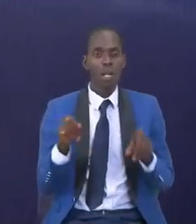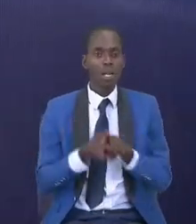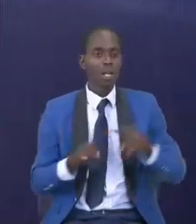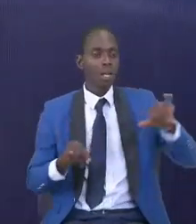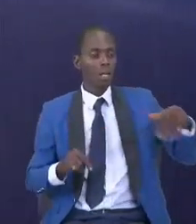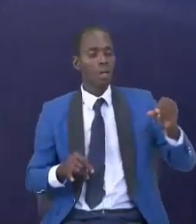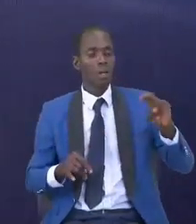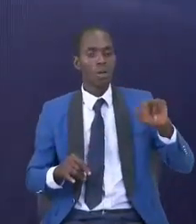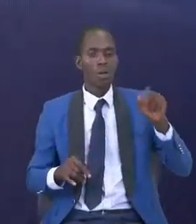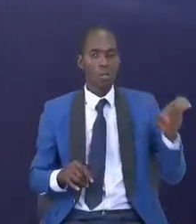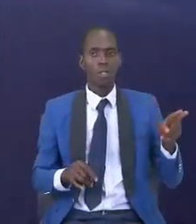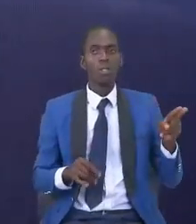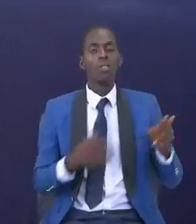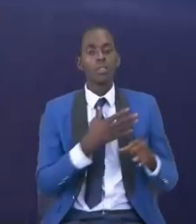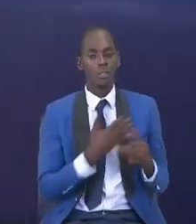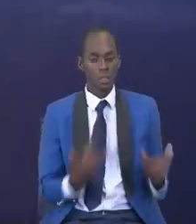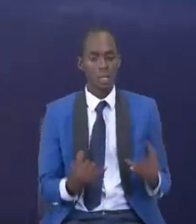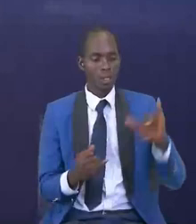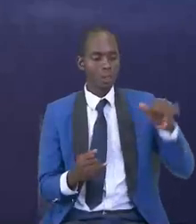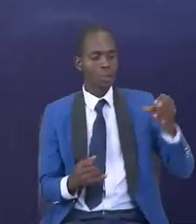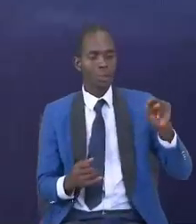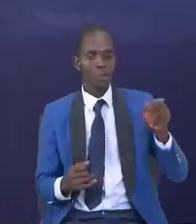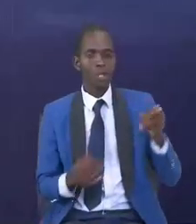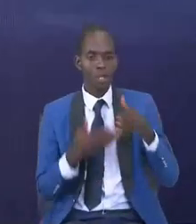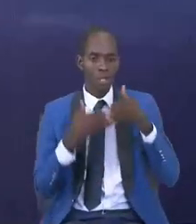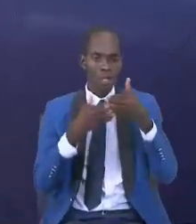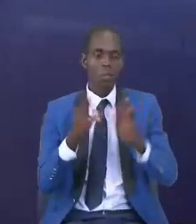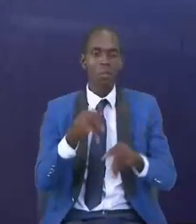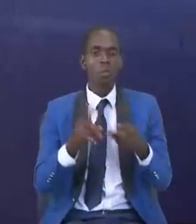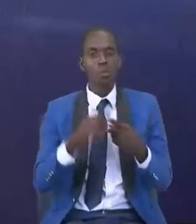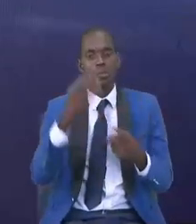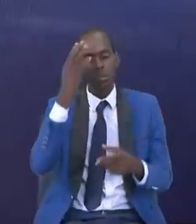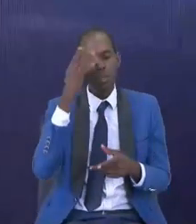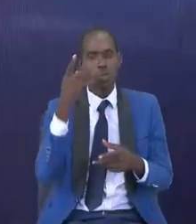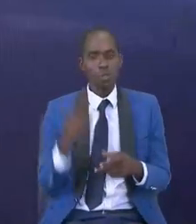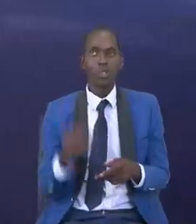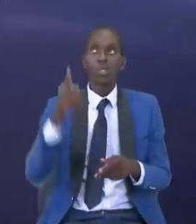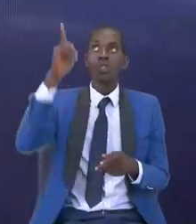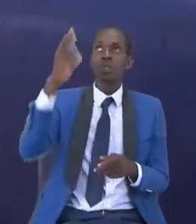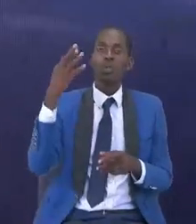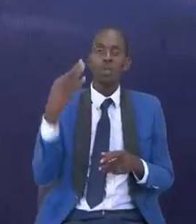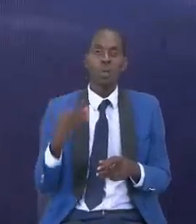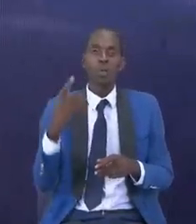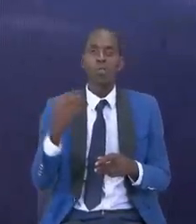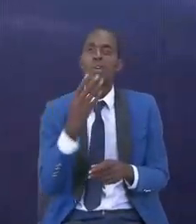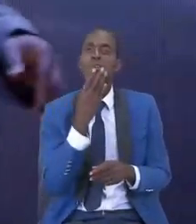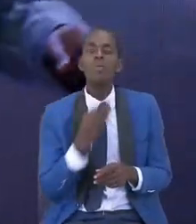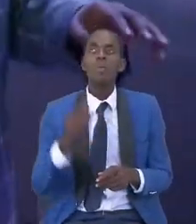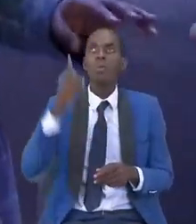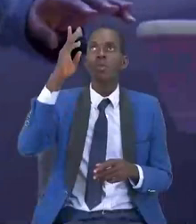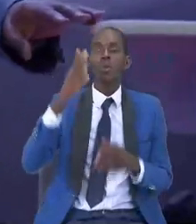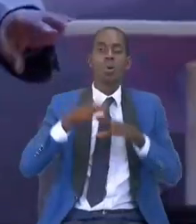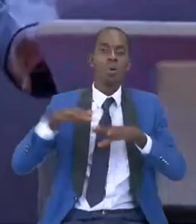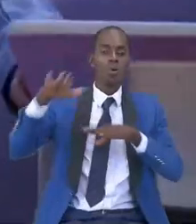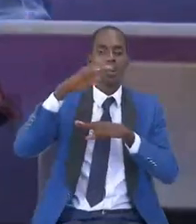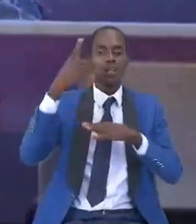a fait connaître le Dieu de Jonas, le Dieu du ciel. Les a fait connaître le Dieu qui est le Seigneur sur la terre et la mer. Ce n'était pas cela